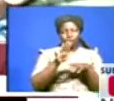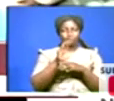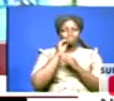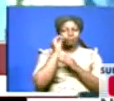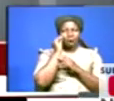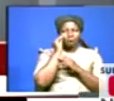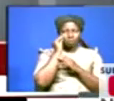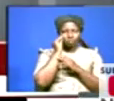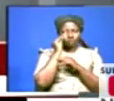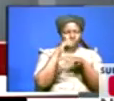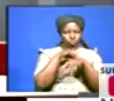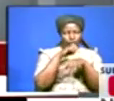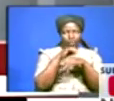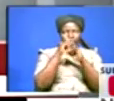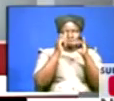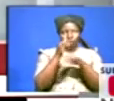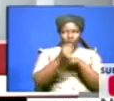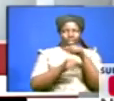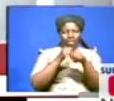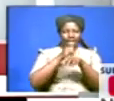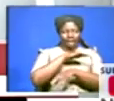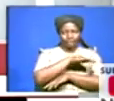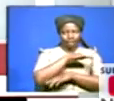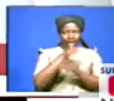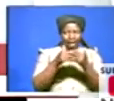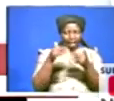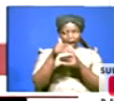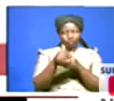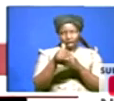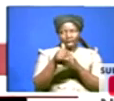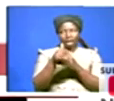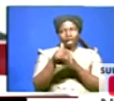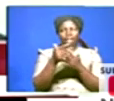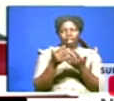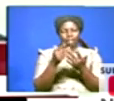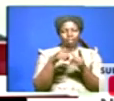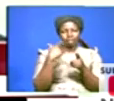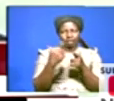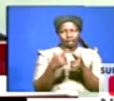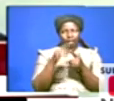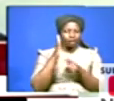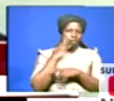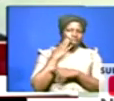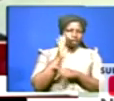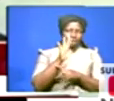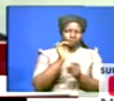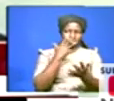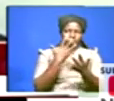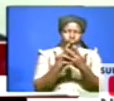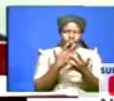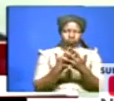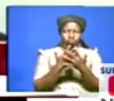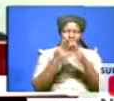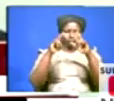kupatikana, mama yao alikamatwa na uchunguzi wa kisa hicho unaendelea. Mary Mukami Kinyanjui atazuiliwa